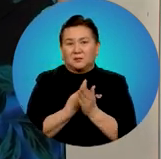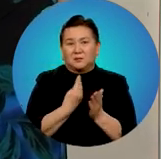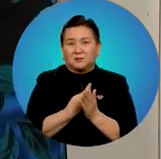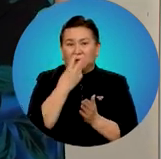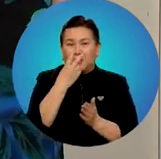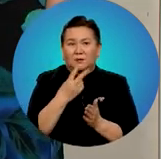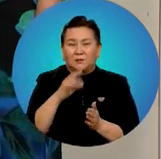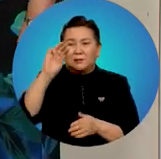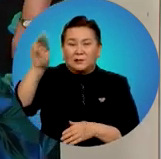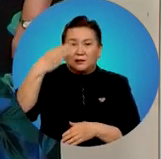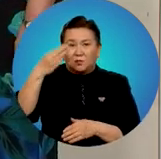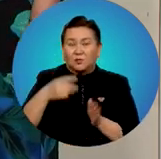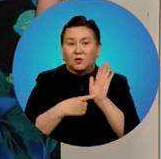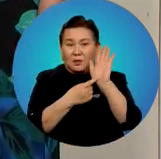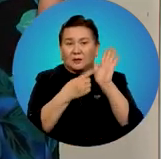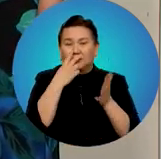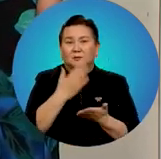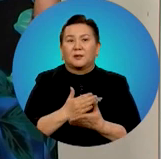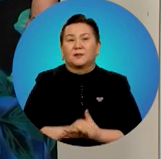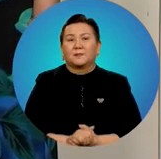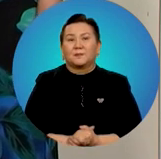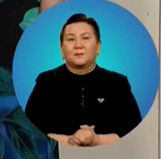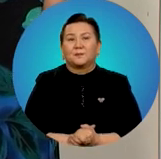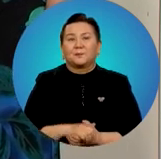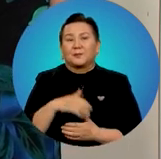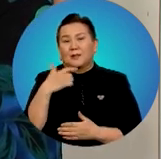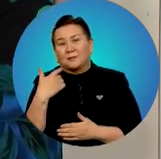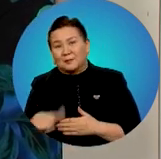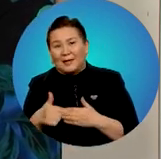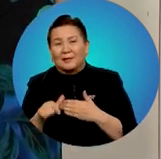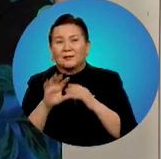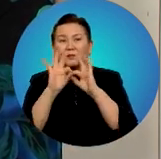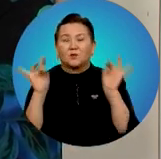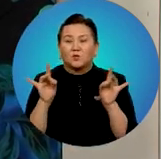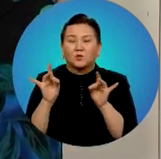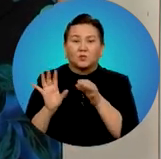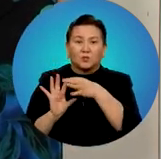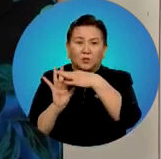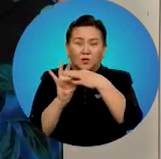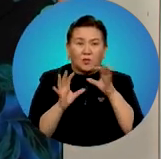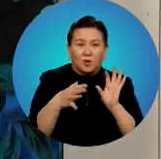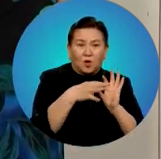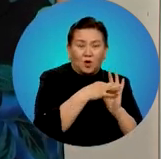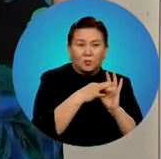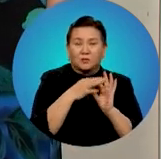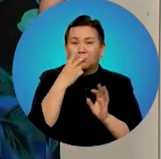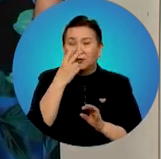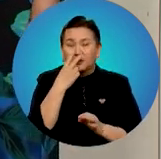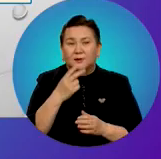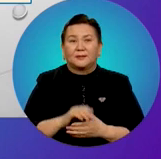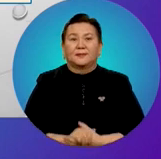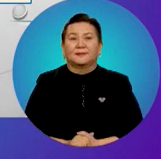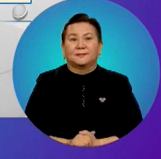санааг илүү тодорхой гаргаж өгсөн байна. За тэгвэл энэс гадна ямар цогцлбруудын хооронд нь ямар хэрэглүүрээр холбосныг ажиглая